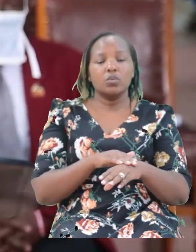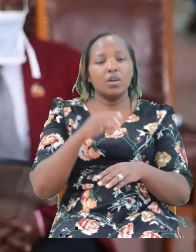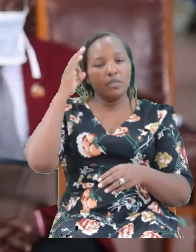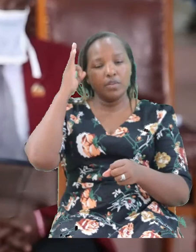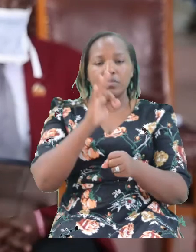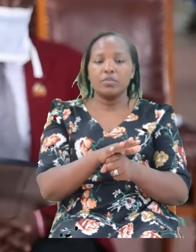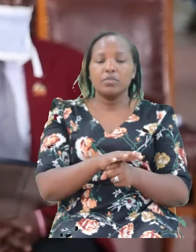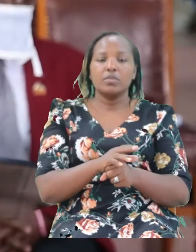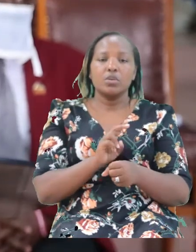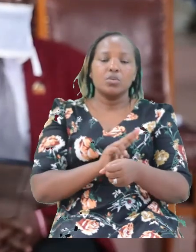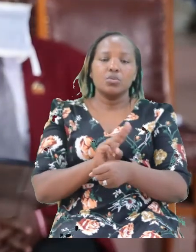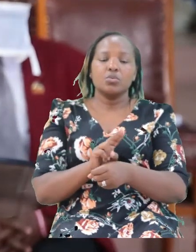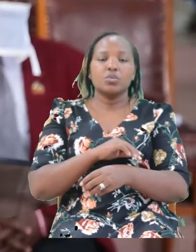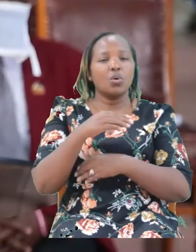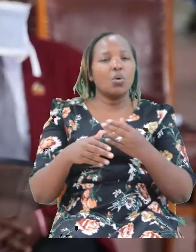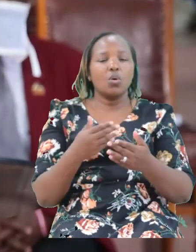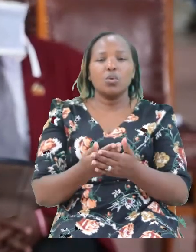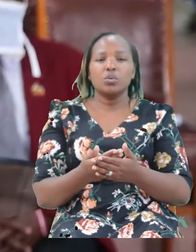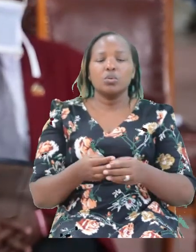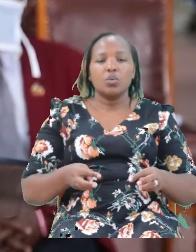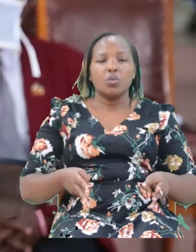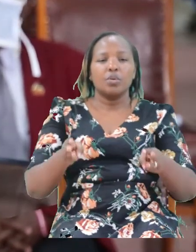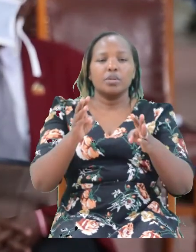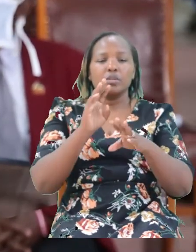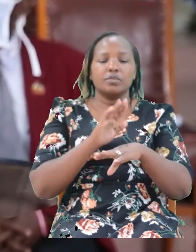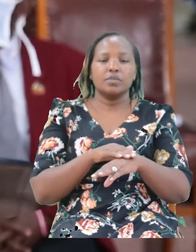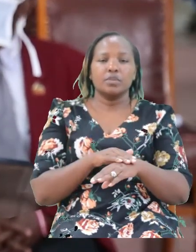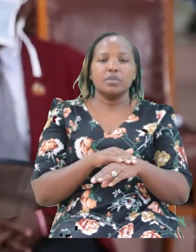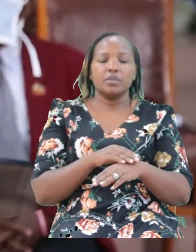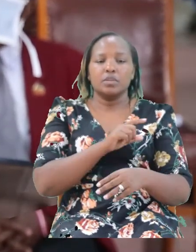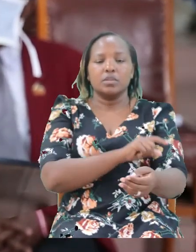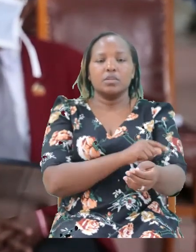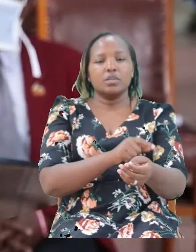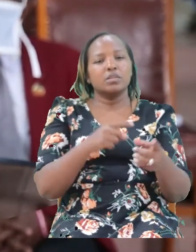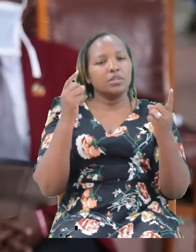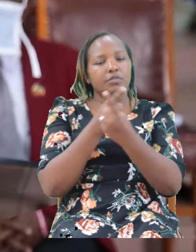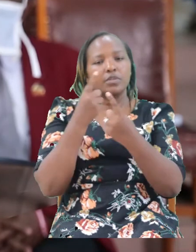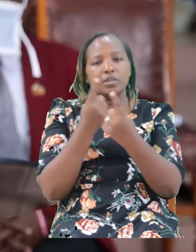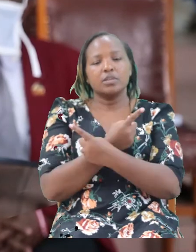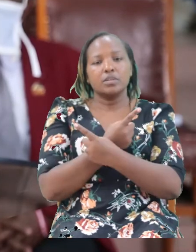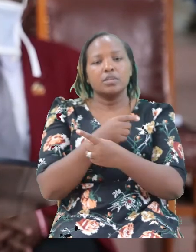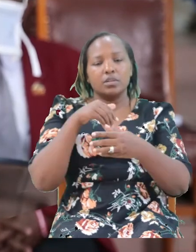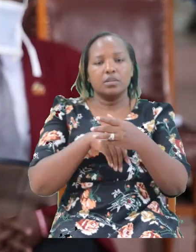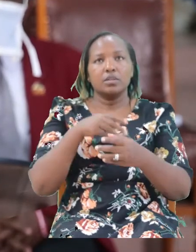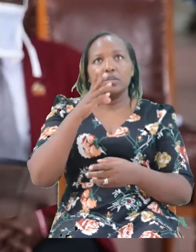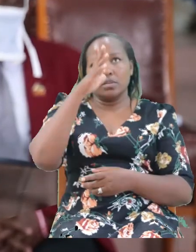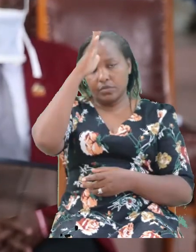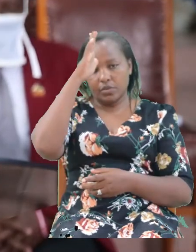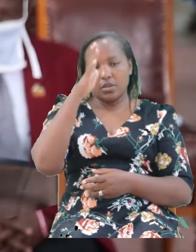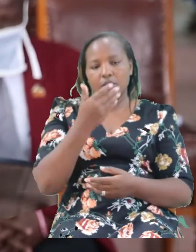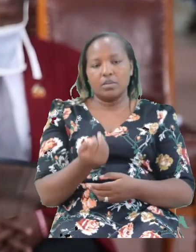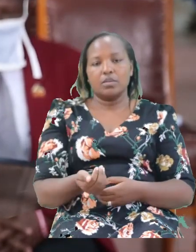utumie kila kitu kwa njia inayofaa kwa neema hiyo mbalimbali. Katika jina la Baba,